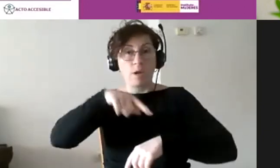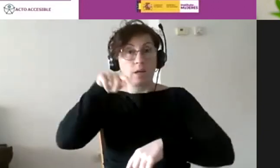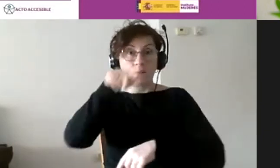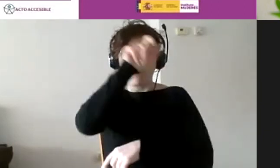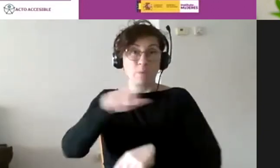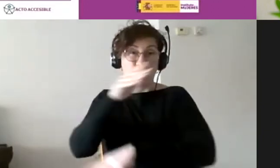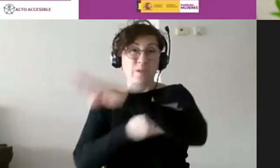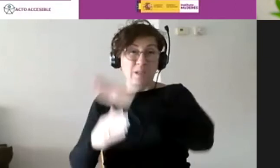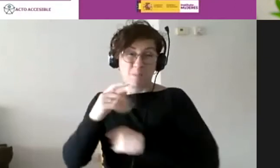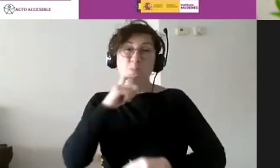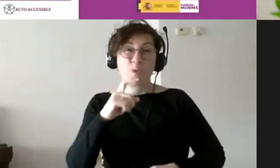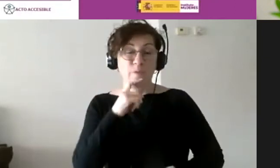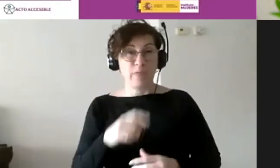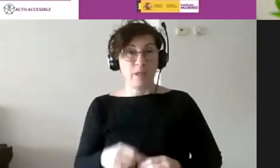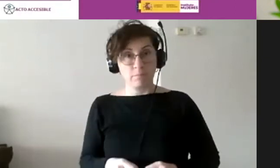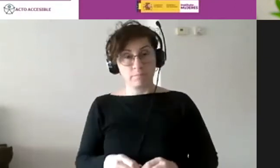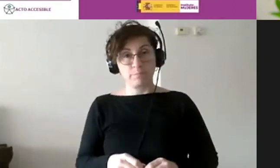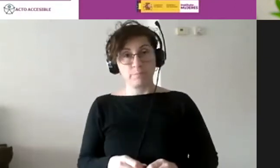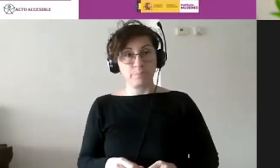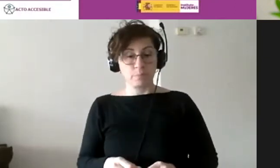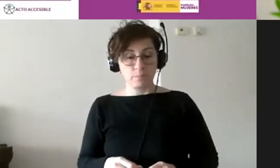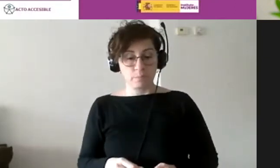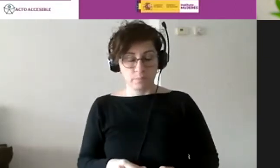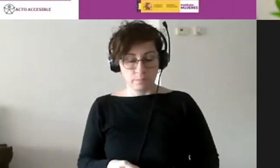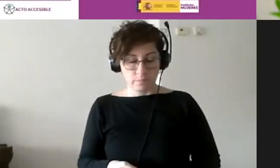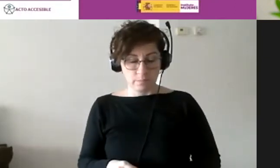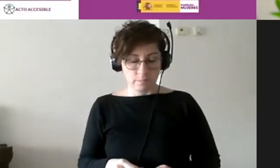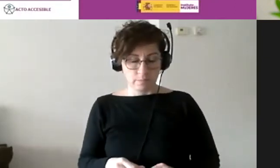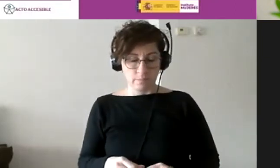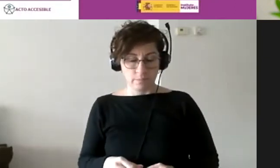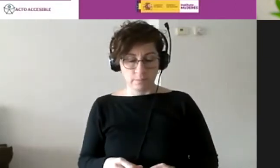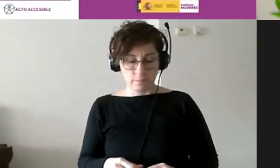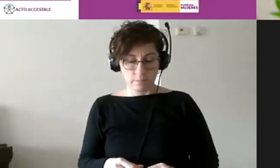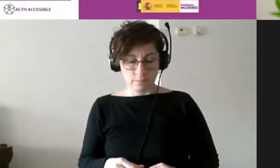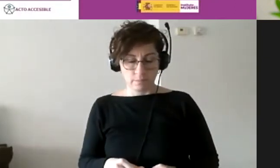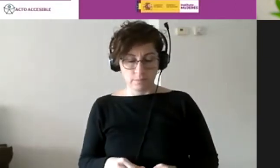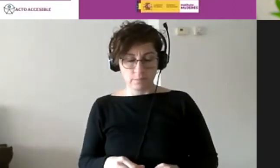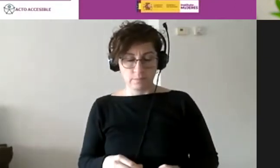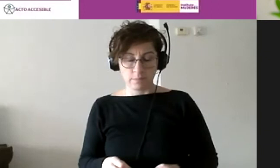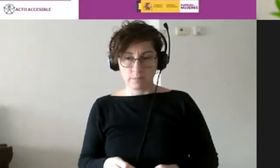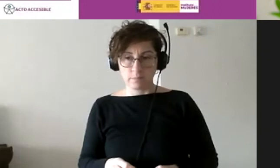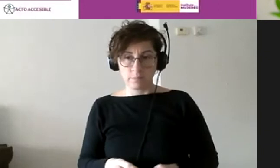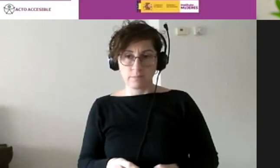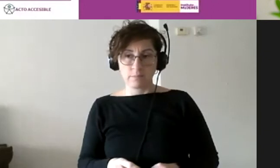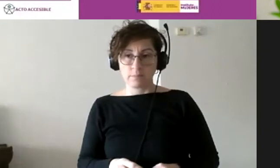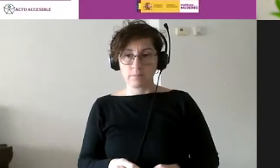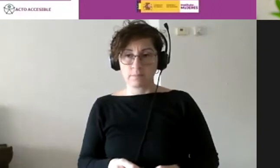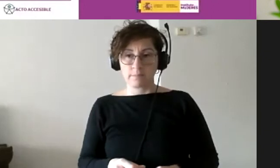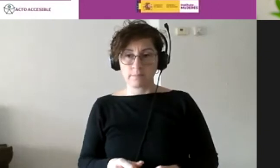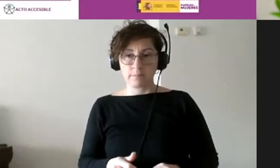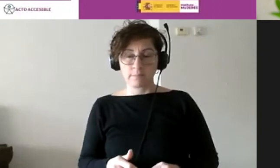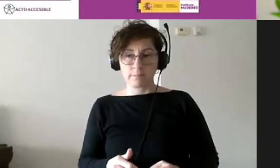2014 год показал, что власть не сработала честно и